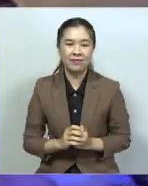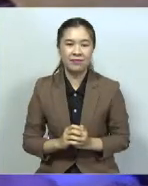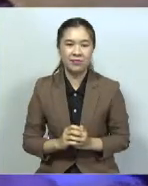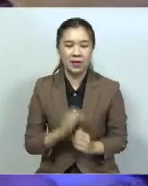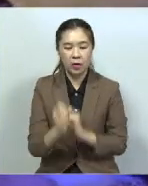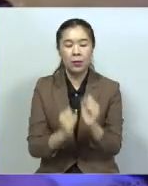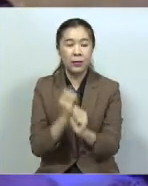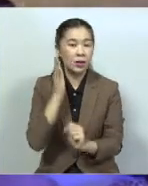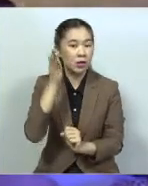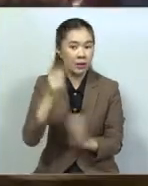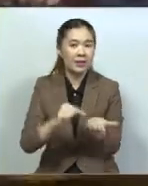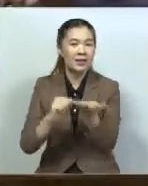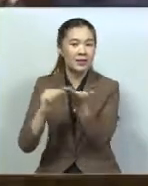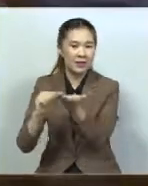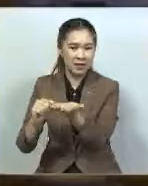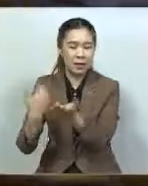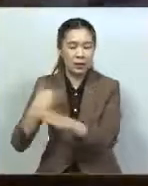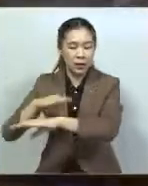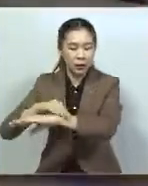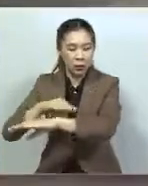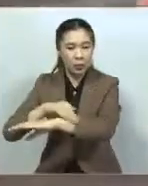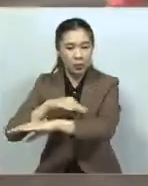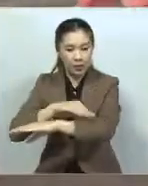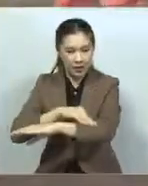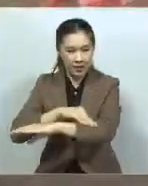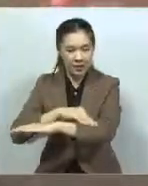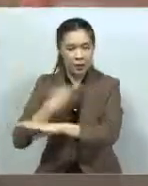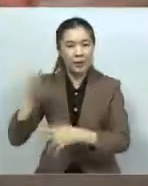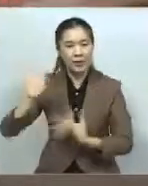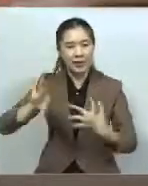เสนอในปีต่อไปเนี่ยก็มีนวดแผนไทยแล้วก็มีโนราด้วยค่ะ